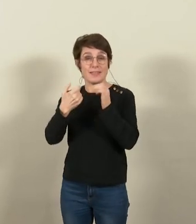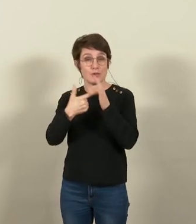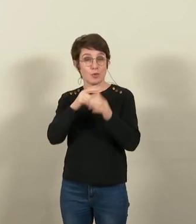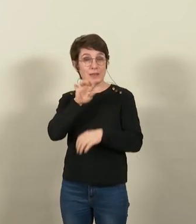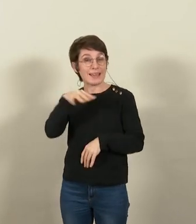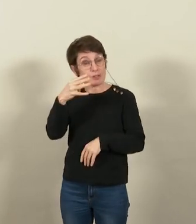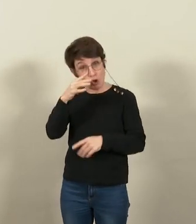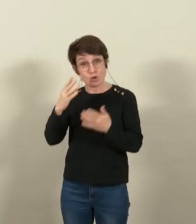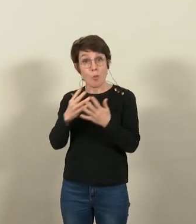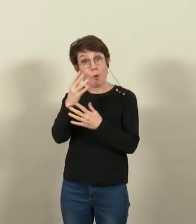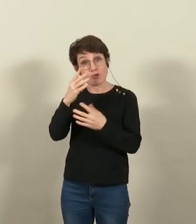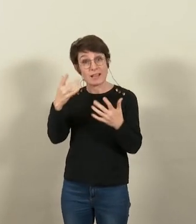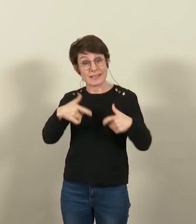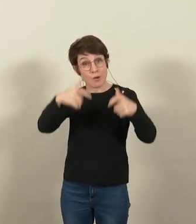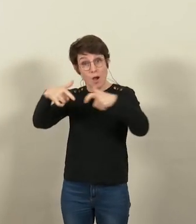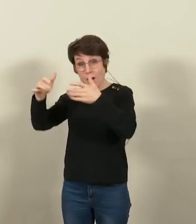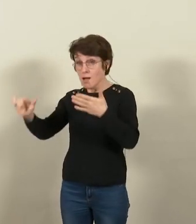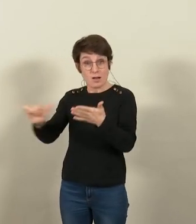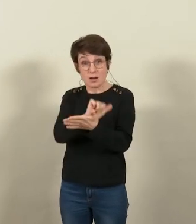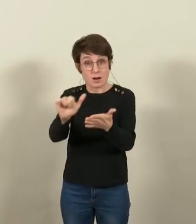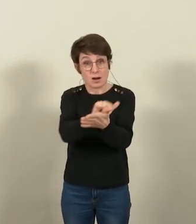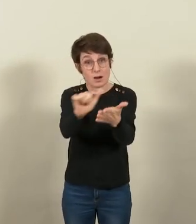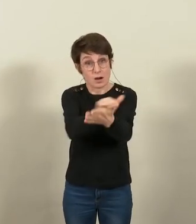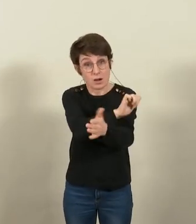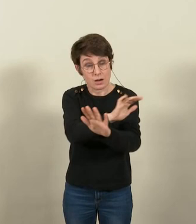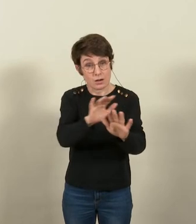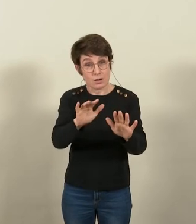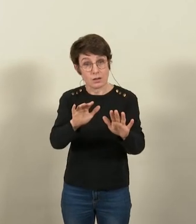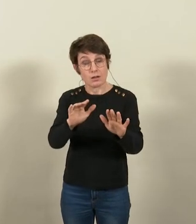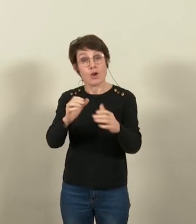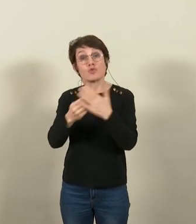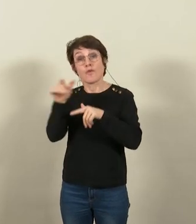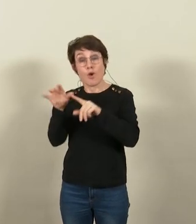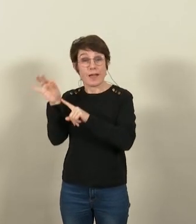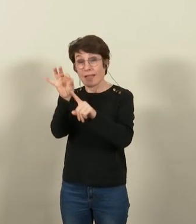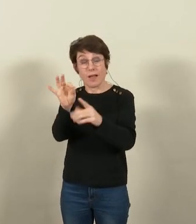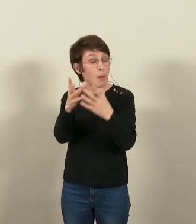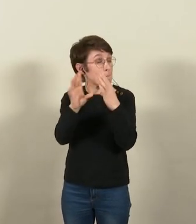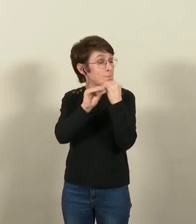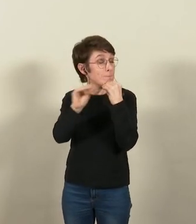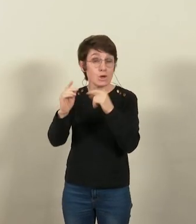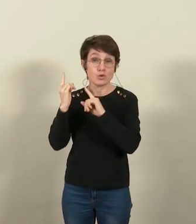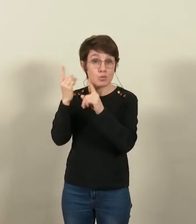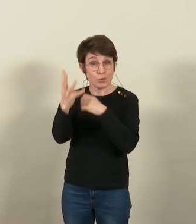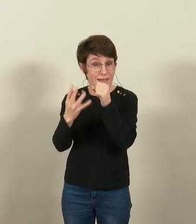démolition totale il y avait plus de relogement depuis déjà 4 ans et